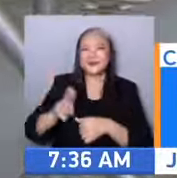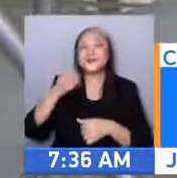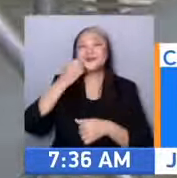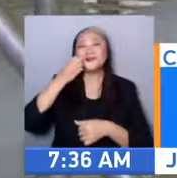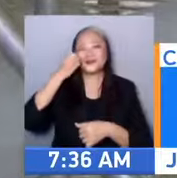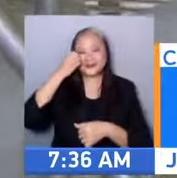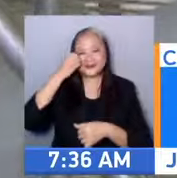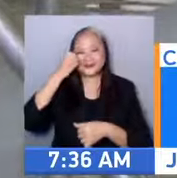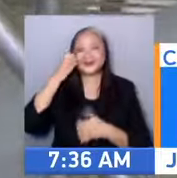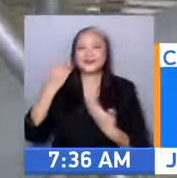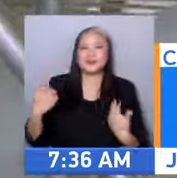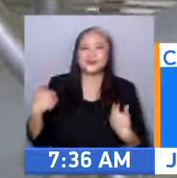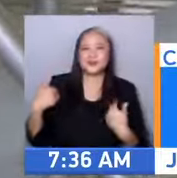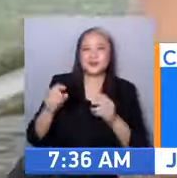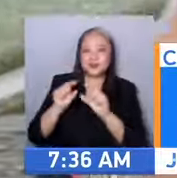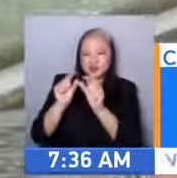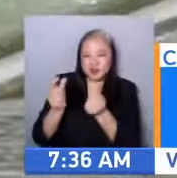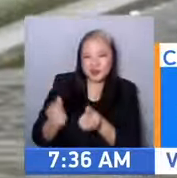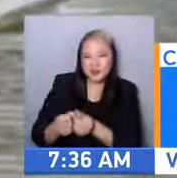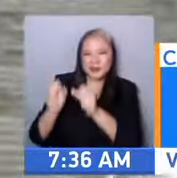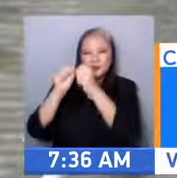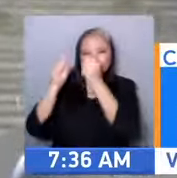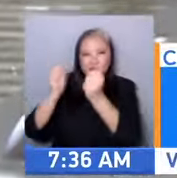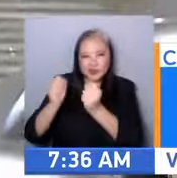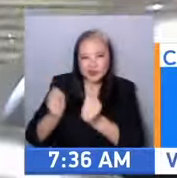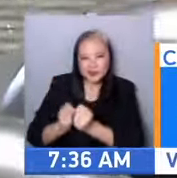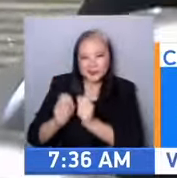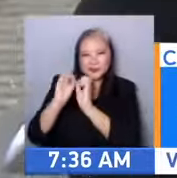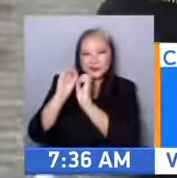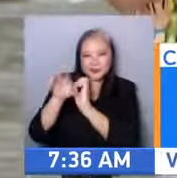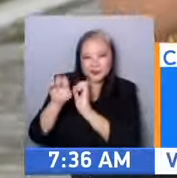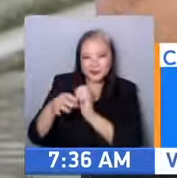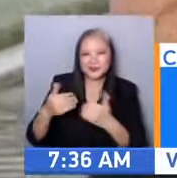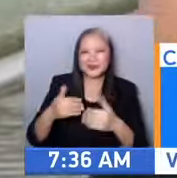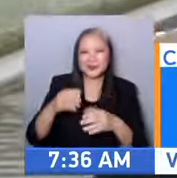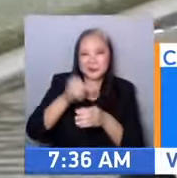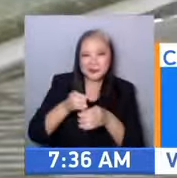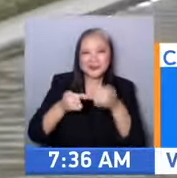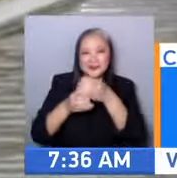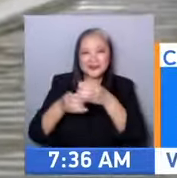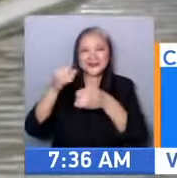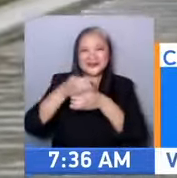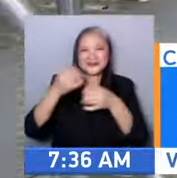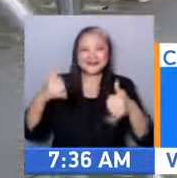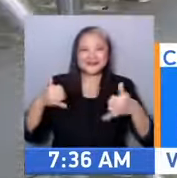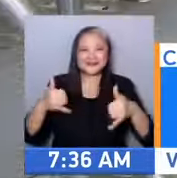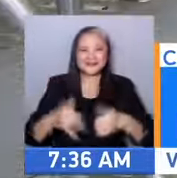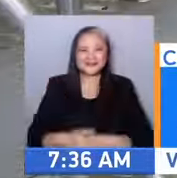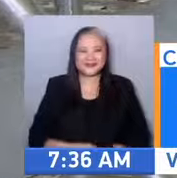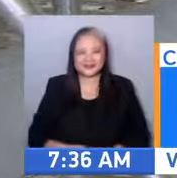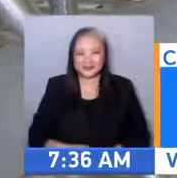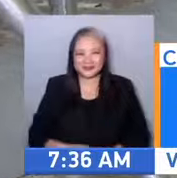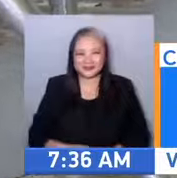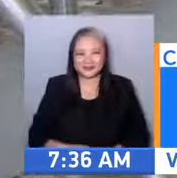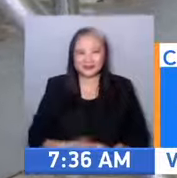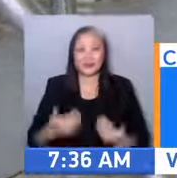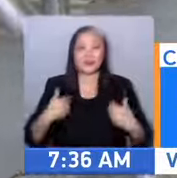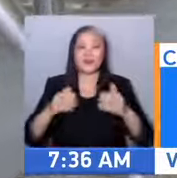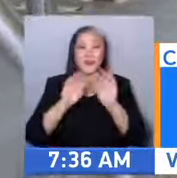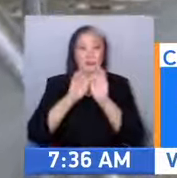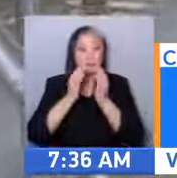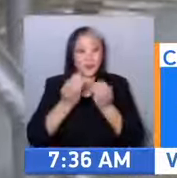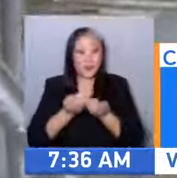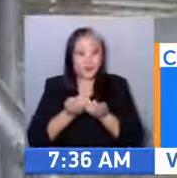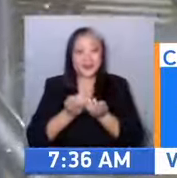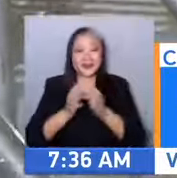shape toys sa sinushoot. Ito yung mga stacking toys. And then, may mga balls pa kami. Ito yung mga